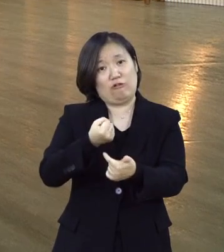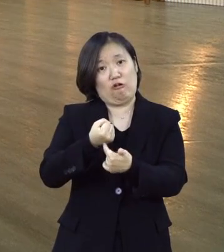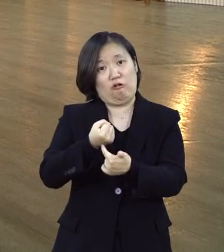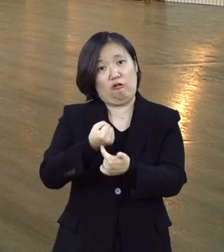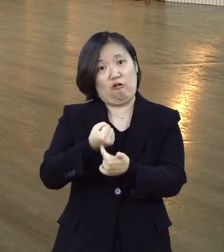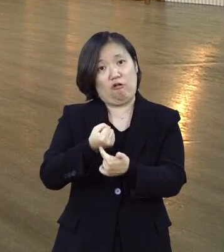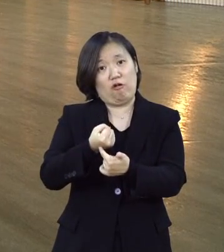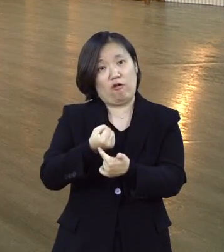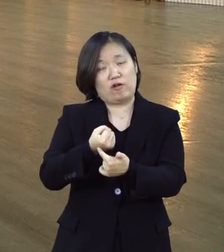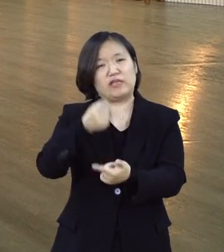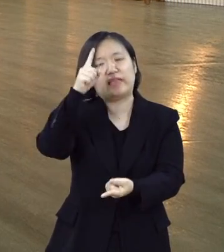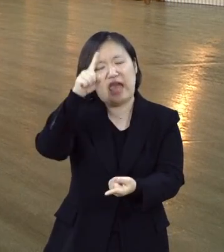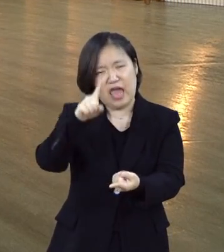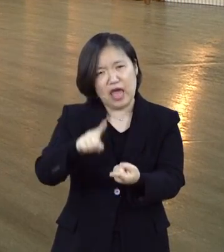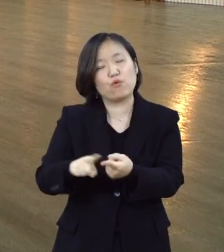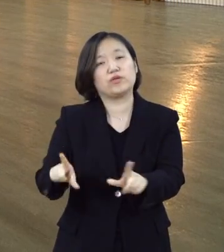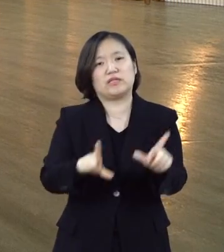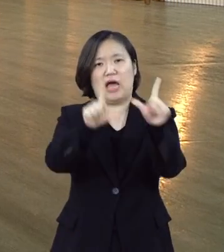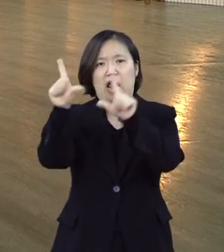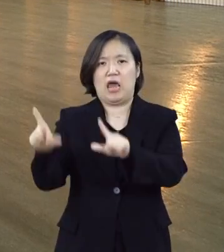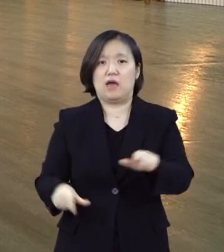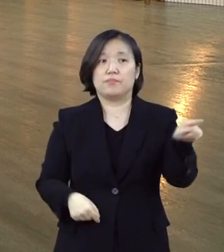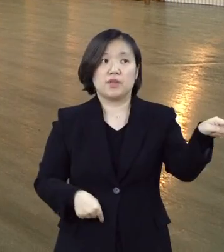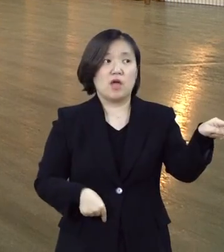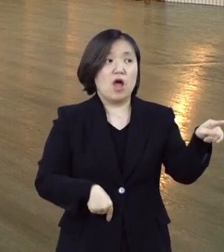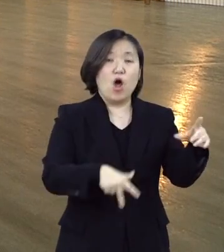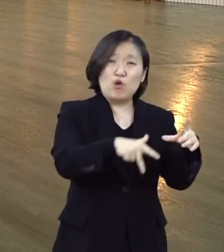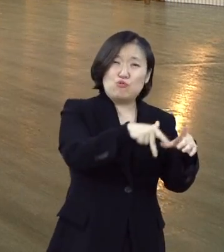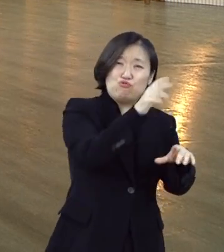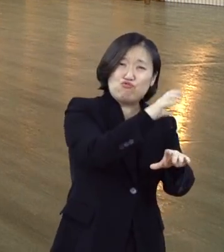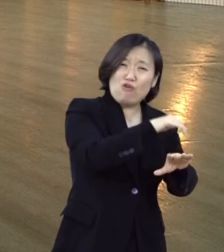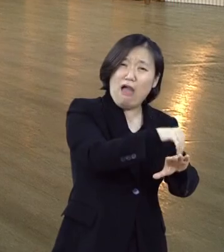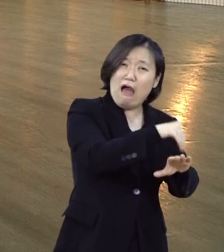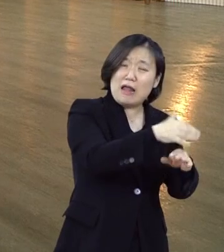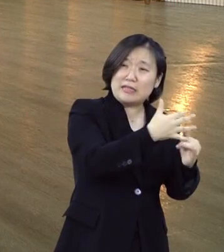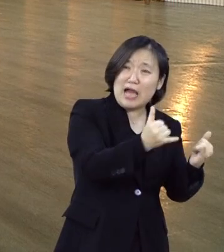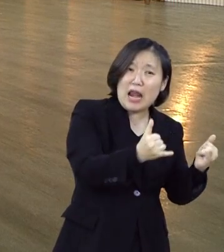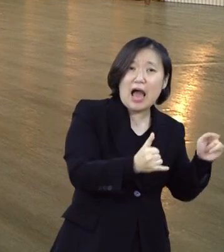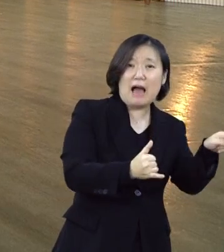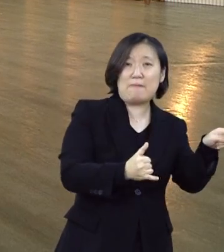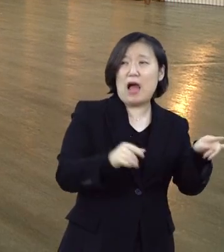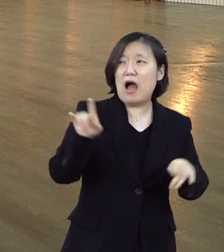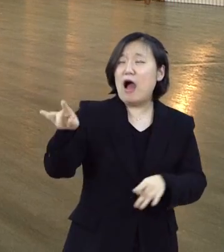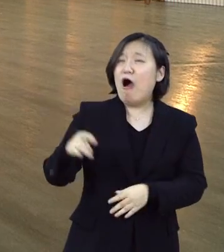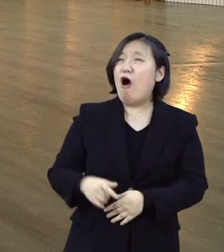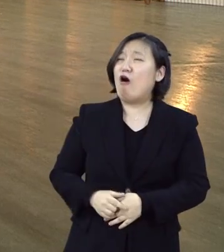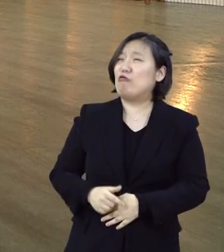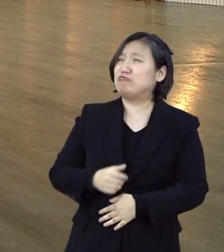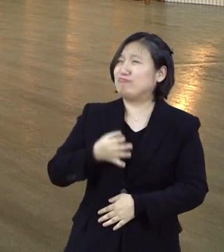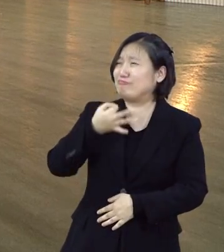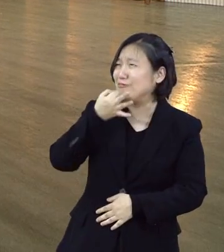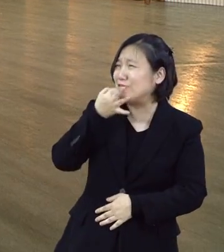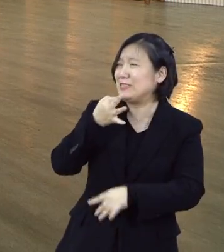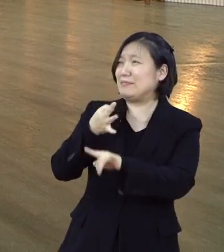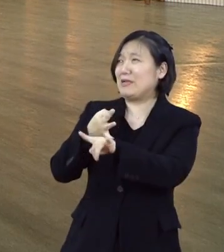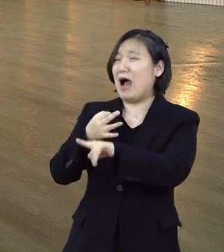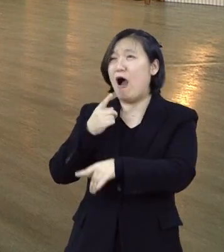마음속으로 계속 나도 욕망을 누리면서 살고 싶다라는 어리석은 생각을 자꾸